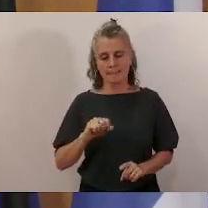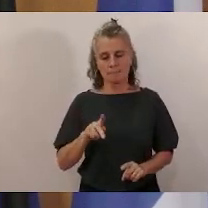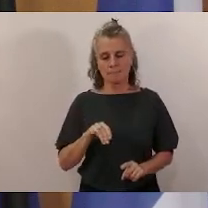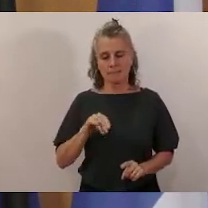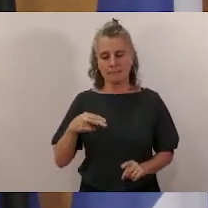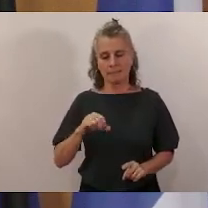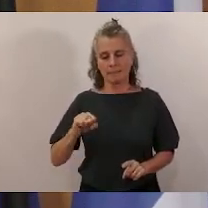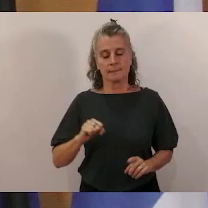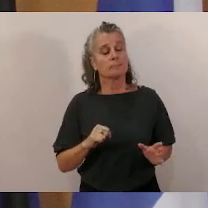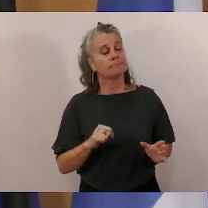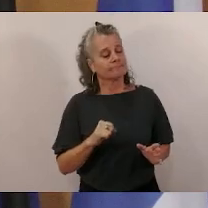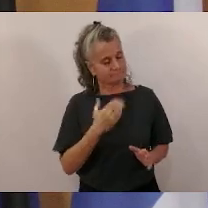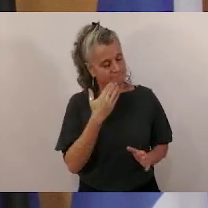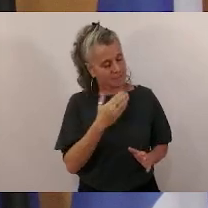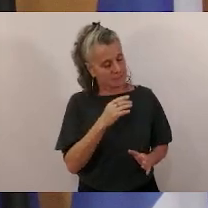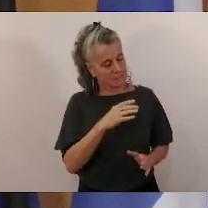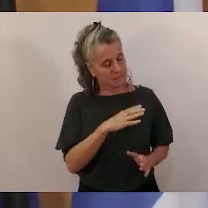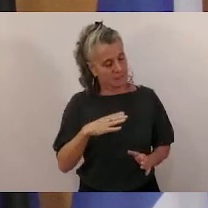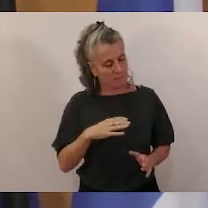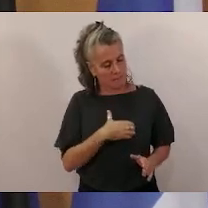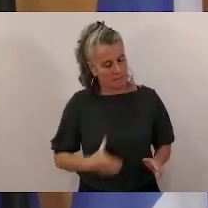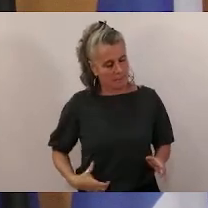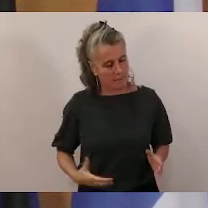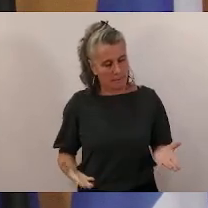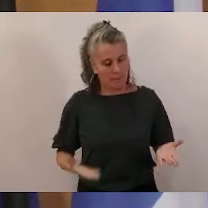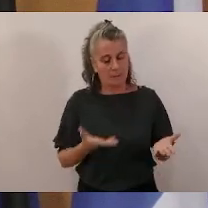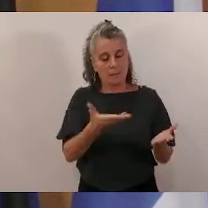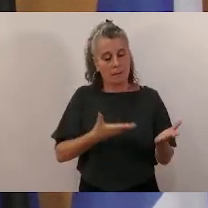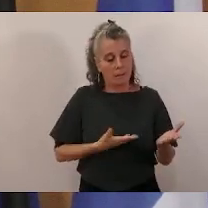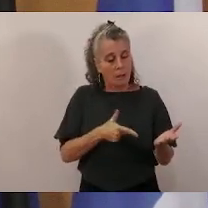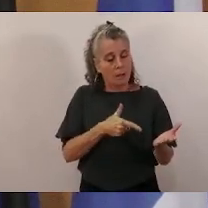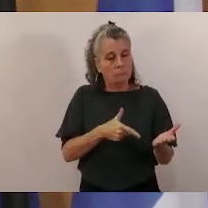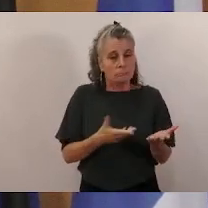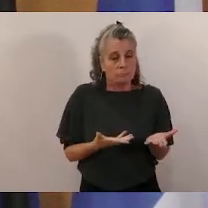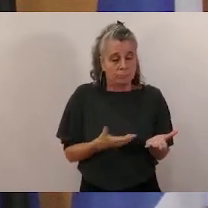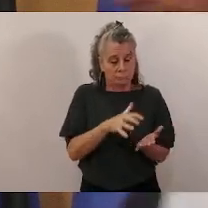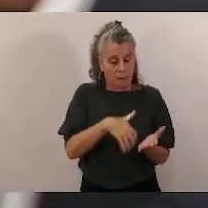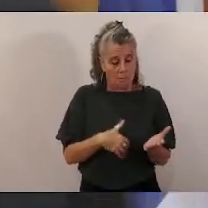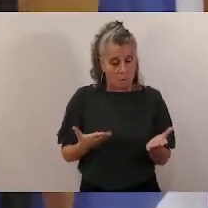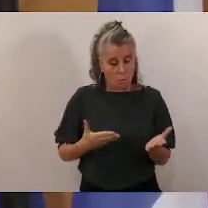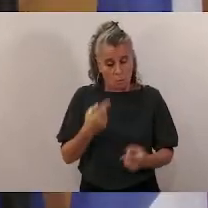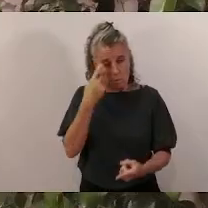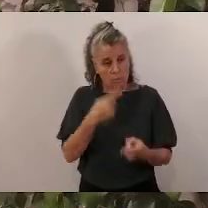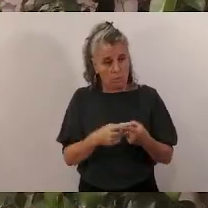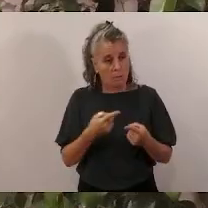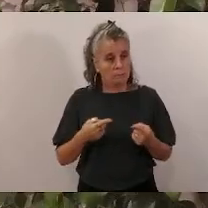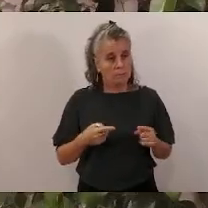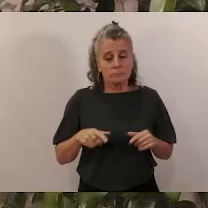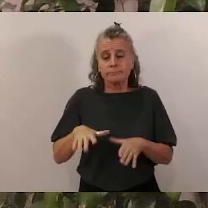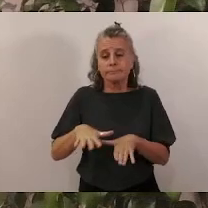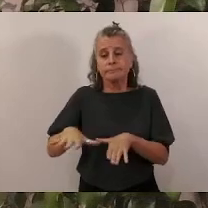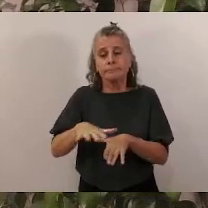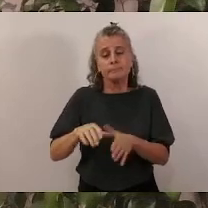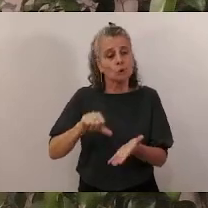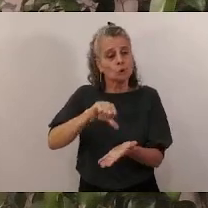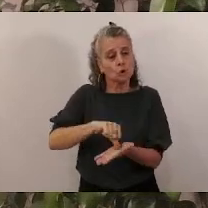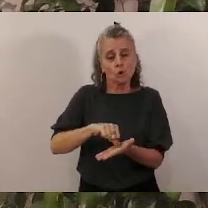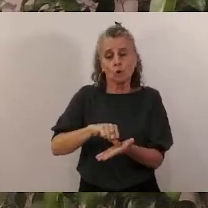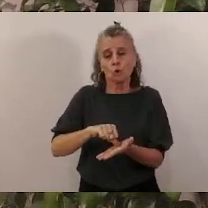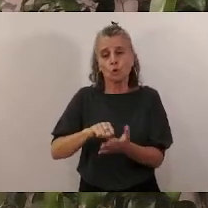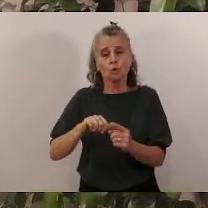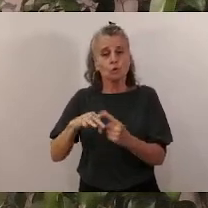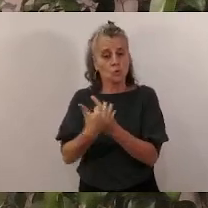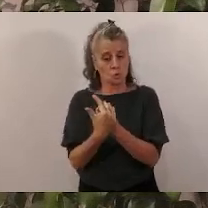s'agit, merci Madame la Maire, il s'agit d'une nouvelle tranche d'aide financière à nos centres sociaux de Marseille. Pour